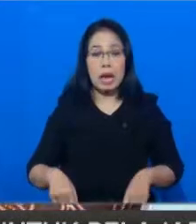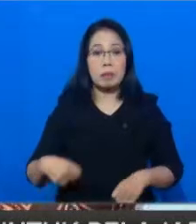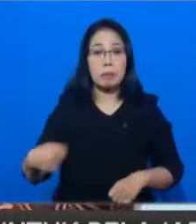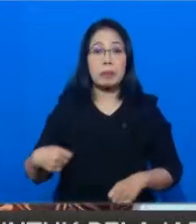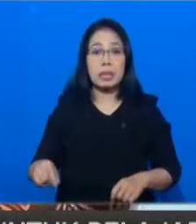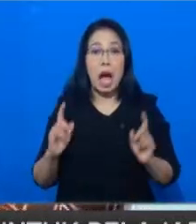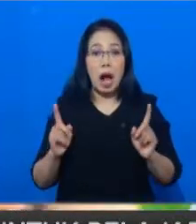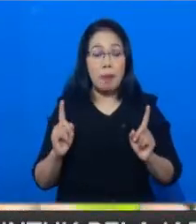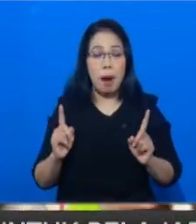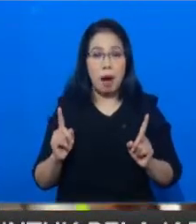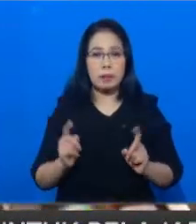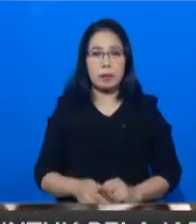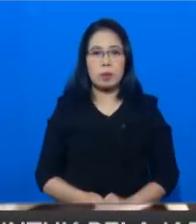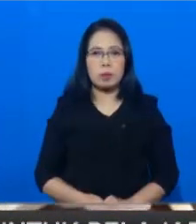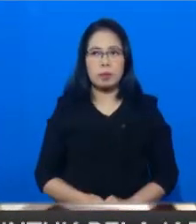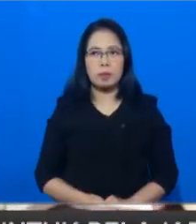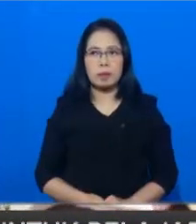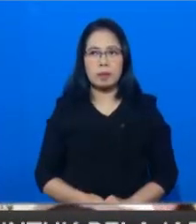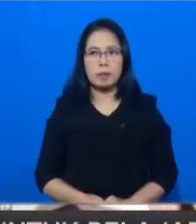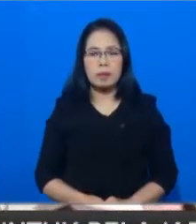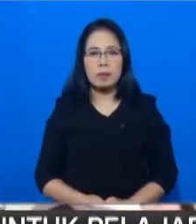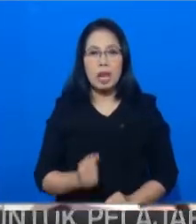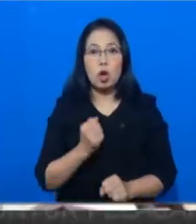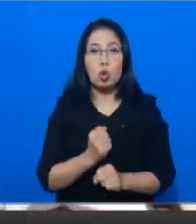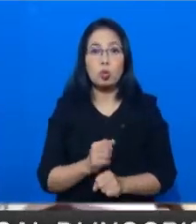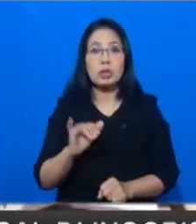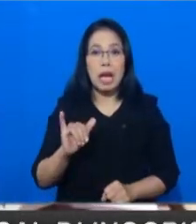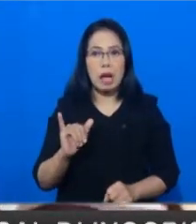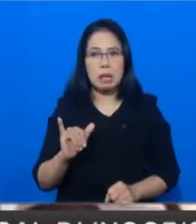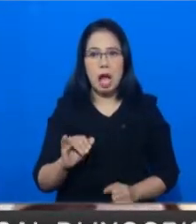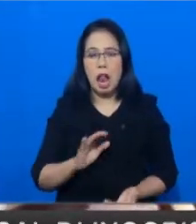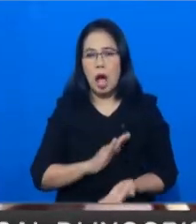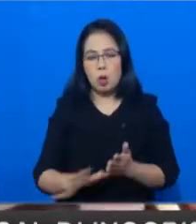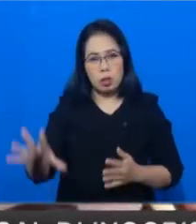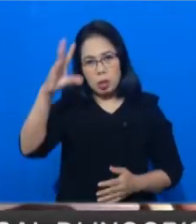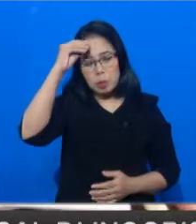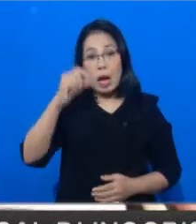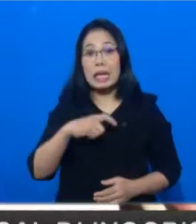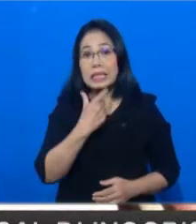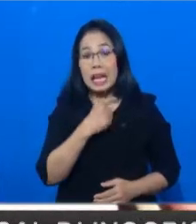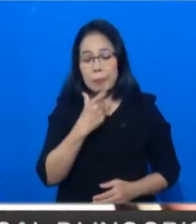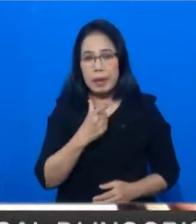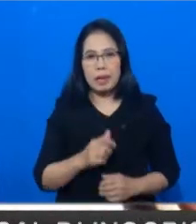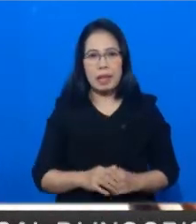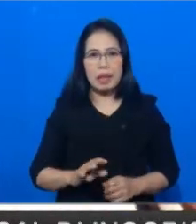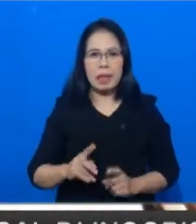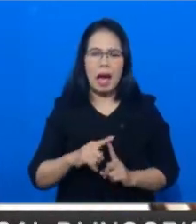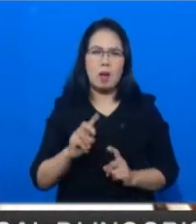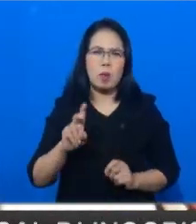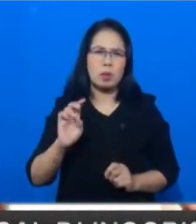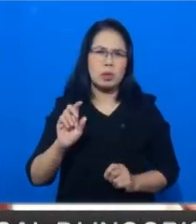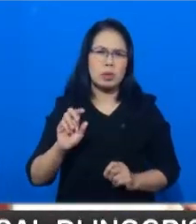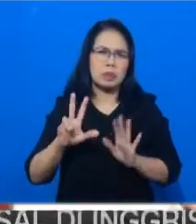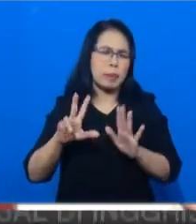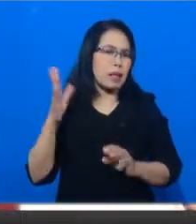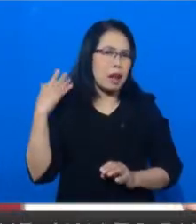Agama. Tudingan Gus Yahya pun langsung direspons Caimin melalui akun X miliknya pada 29 Juli lalu. Caimin